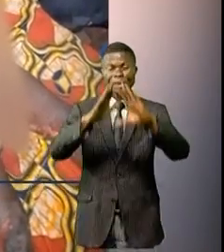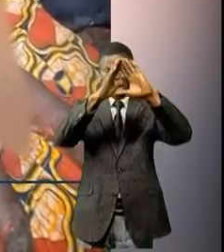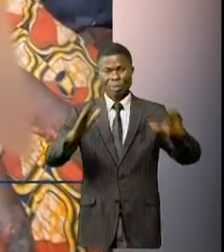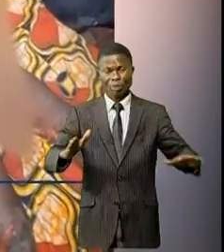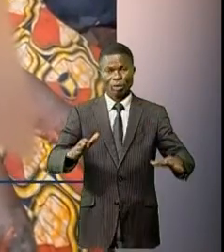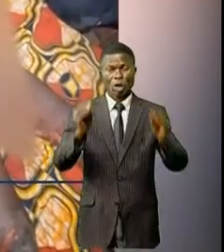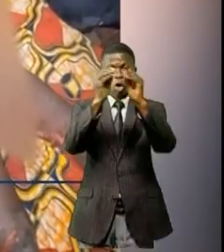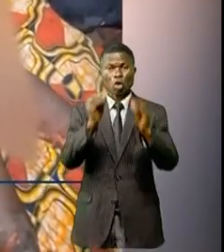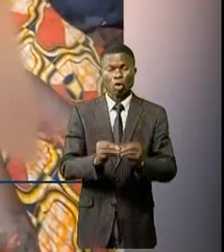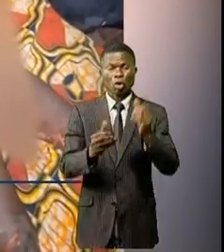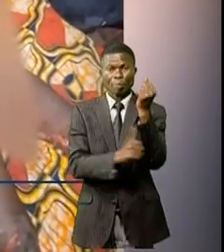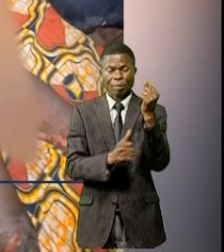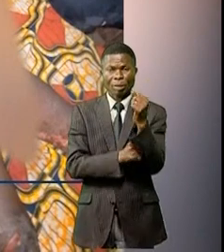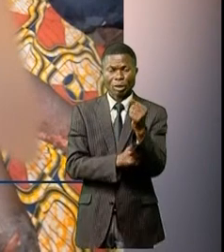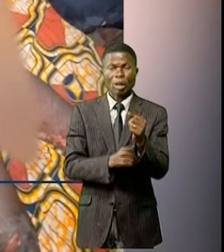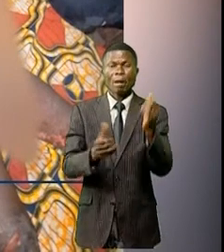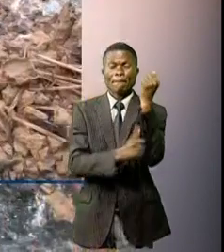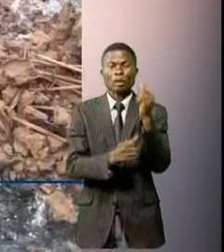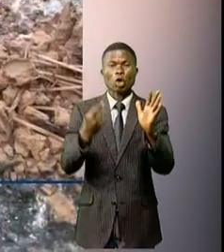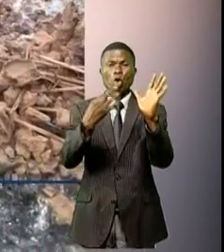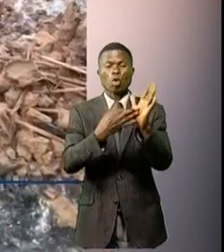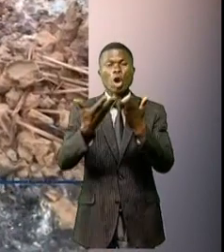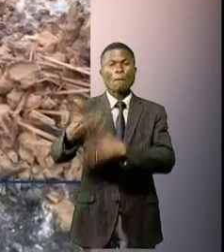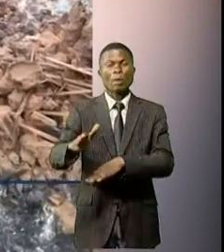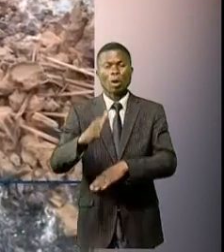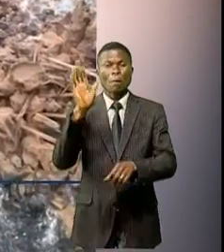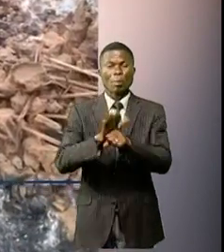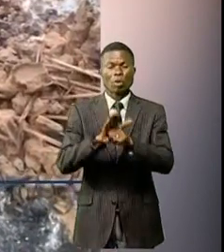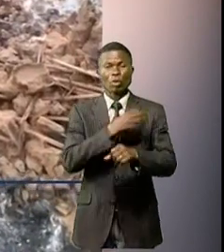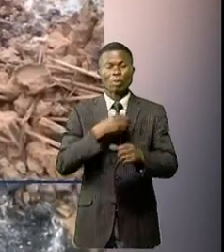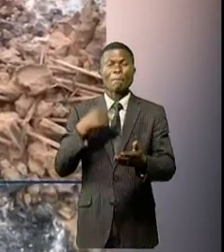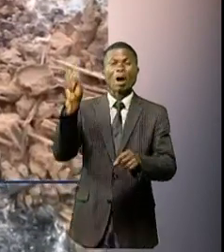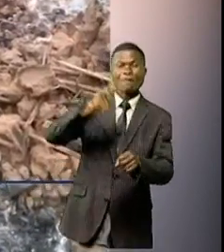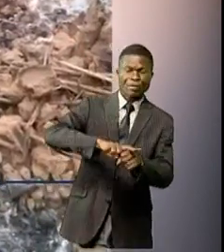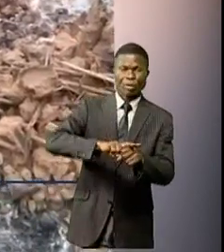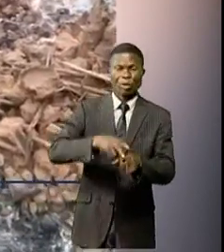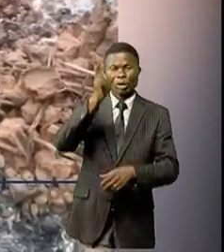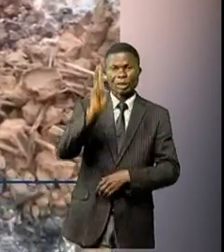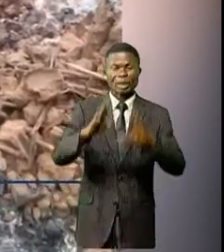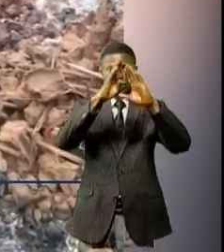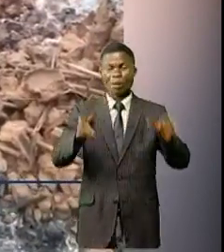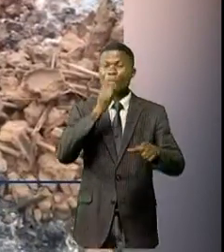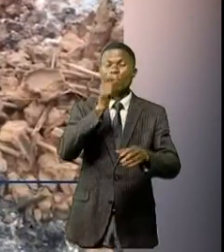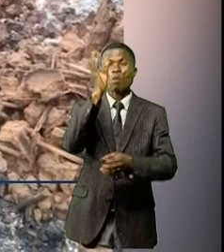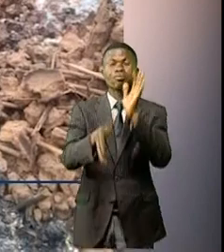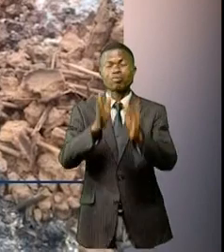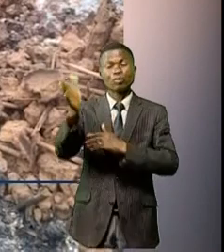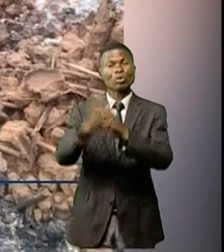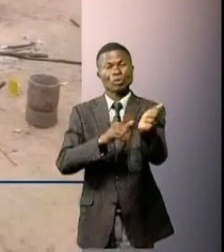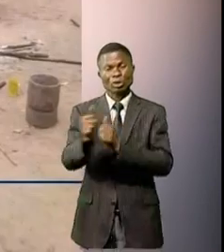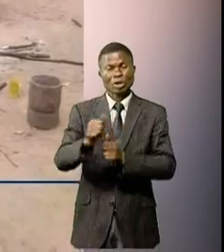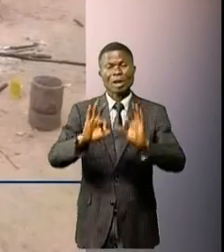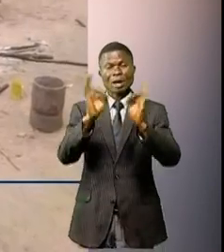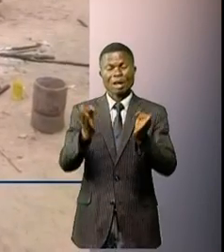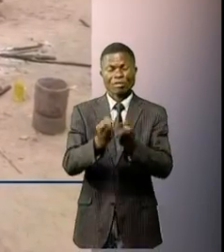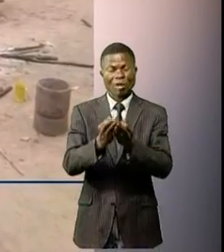de l'affrontement fait état de 8 morts, plusieurs femmes violées et plus de 200 cases réduites en cendres des familles à la